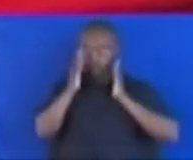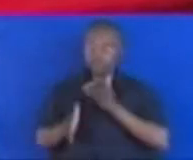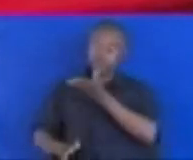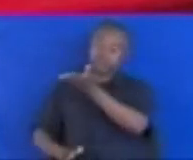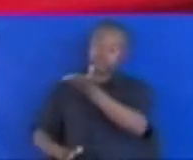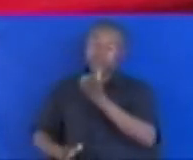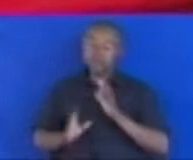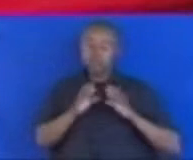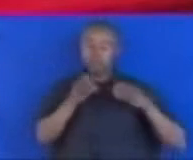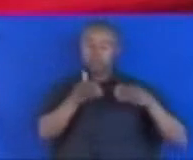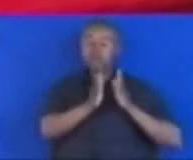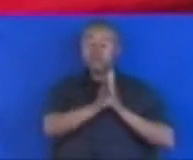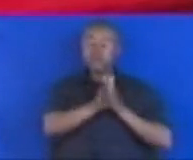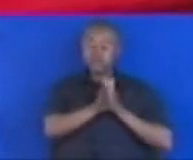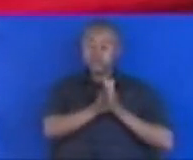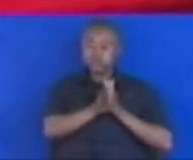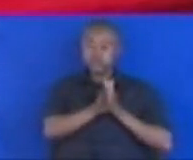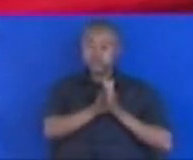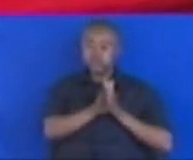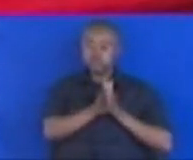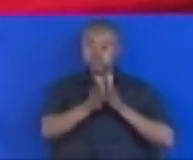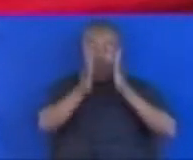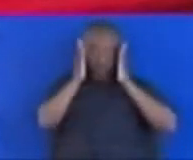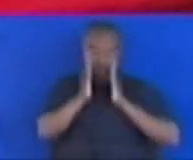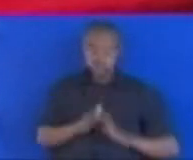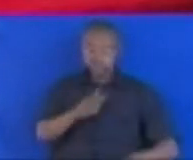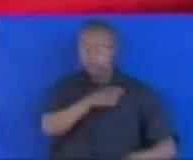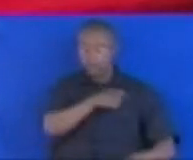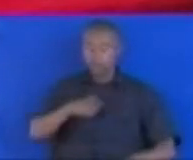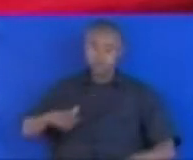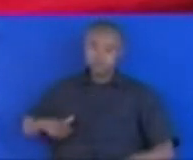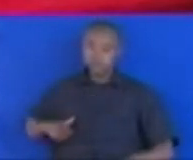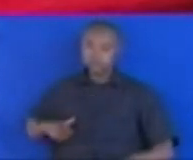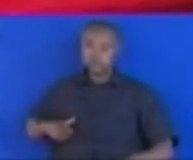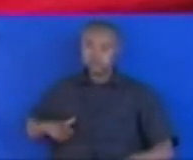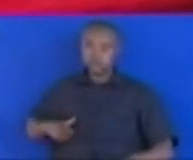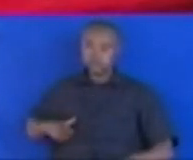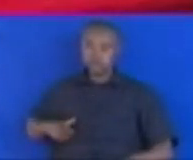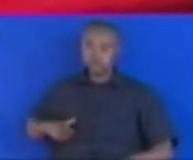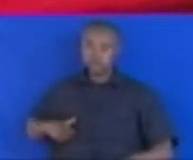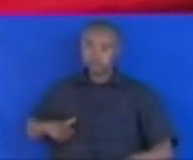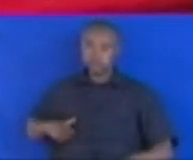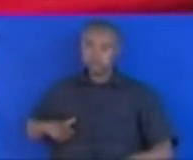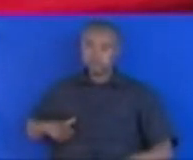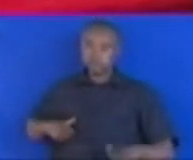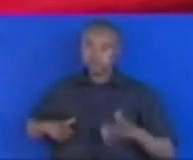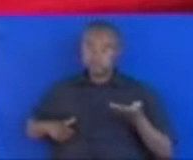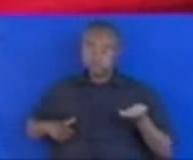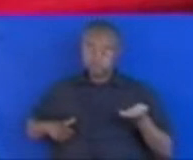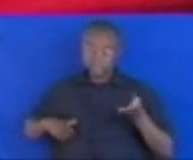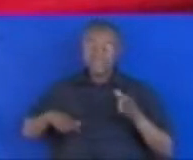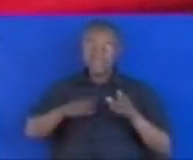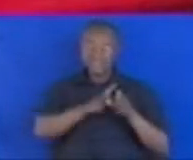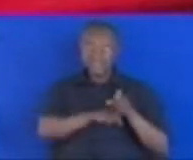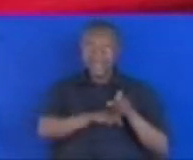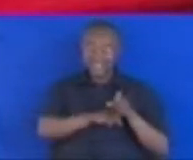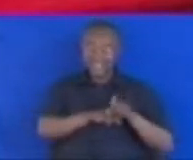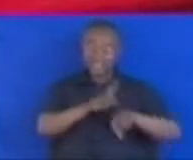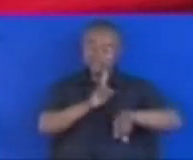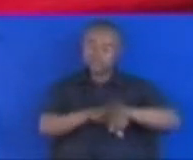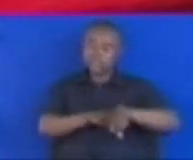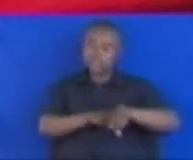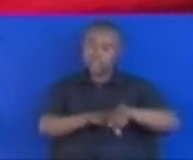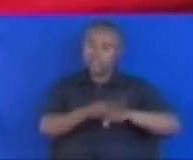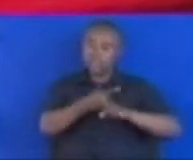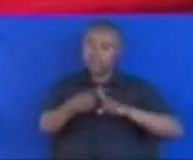kamati inashukuru na inamshukuru sana Mheshimiwa Rais wetu wa Jamhuri ya Muungano wa Tanzania Mheshimiwa Samia Suluhu Hassan